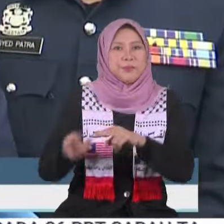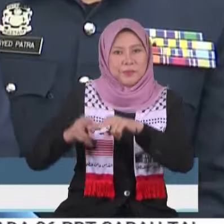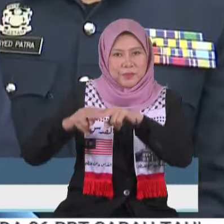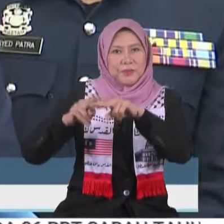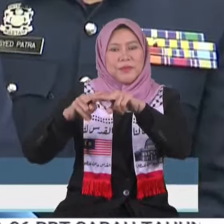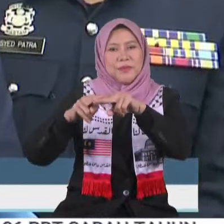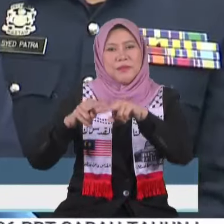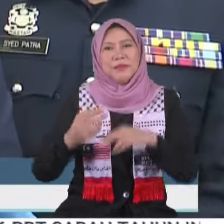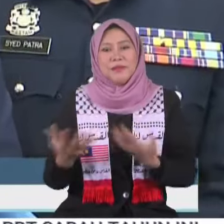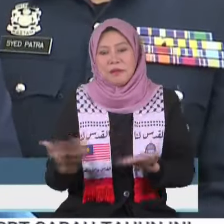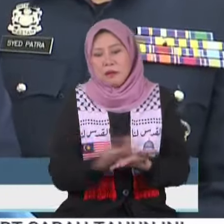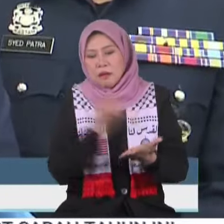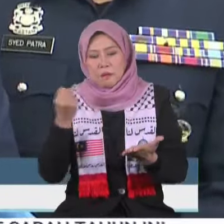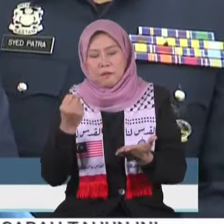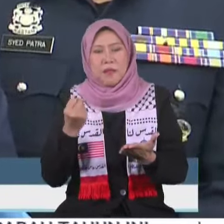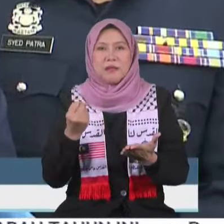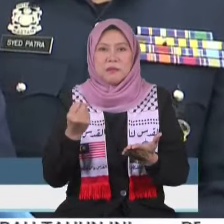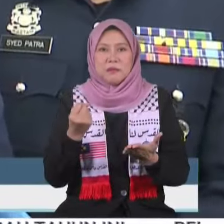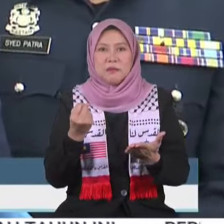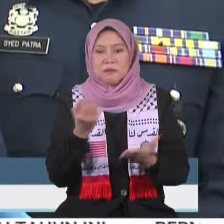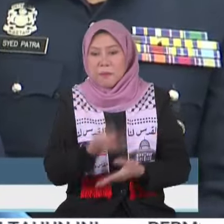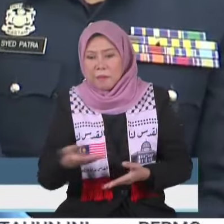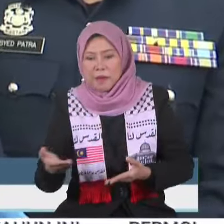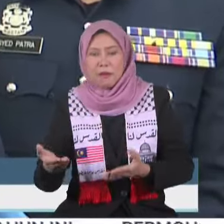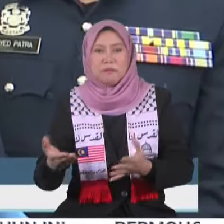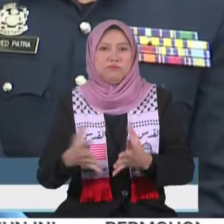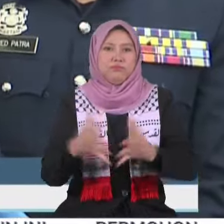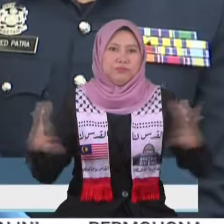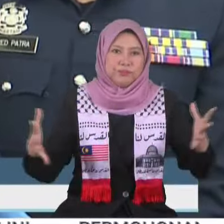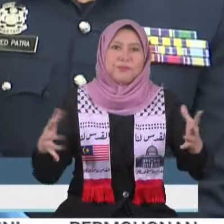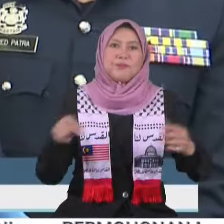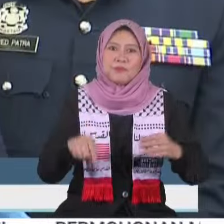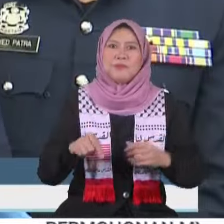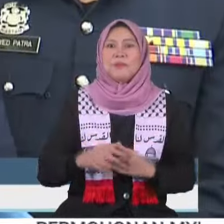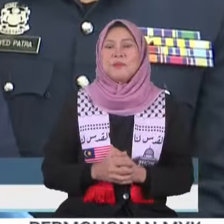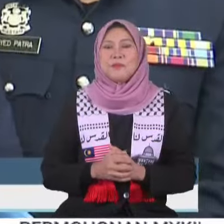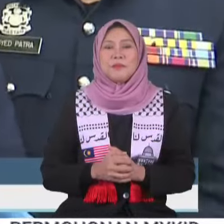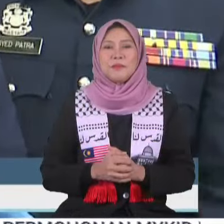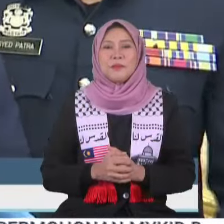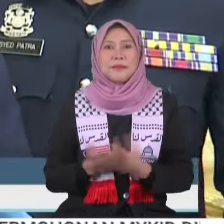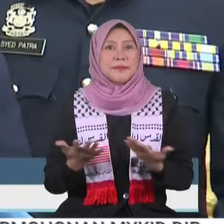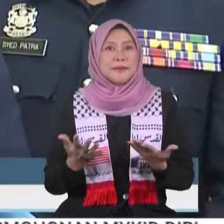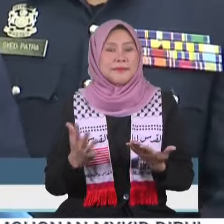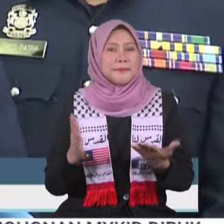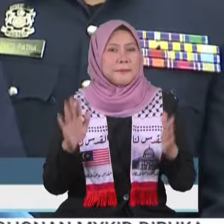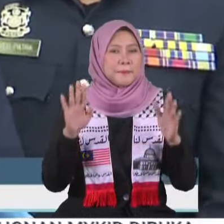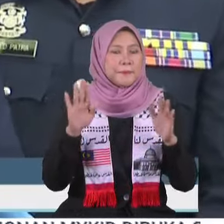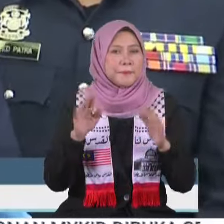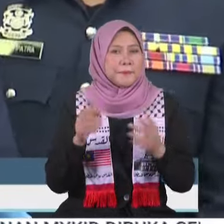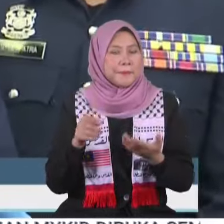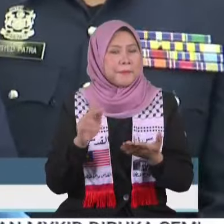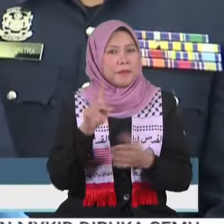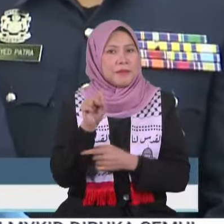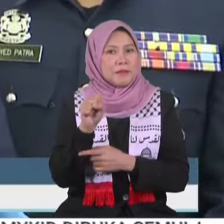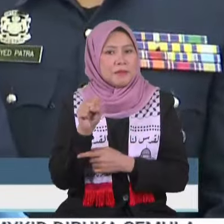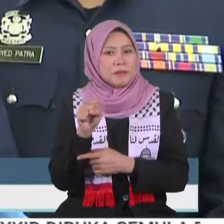Melibatkan rampasan yang besar-besar kan. Dari segi bilangan kes adalah menurun tapi dari